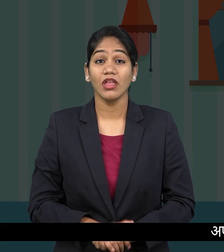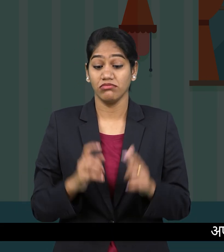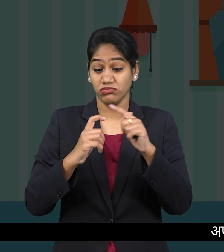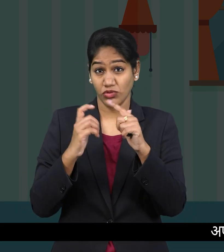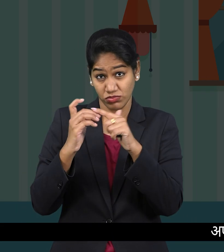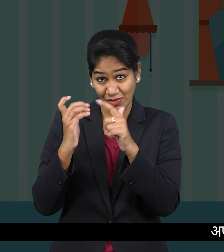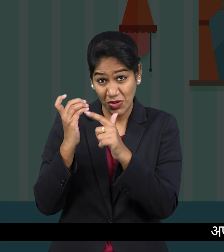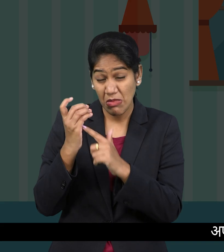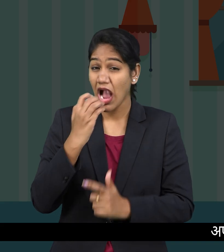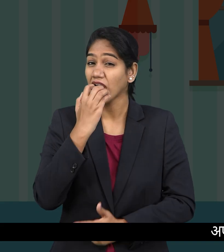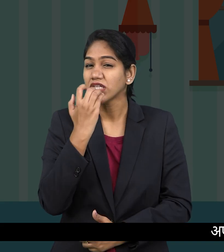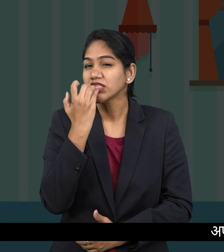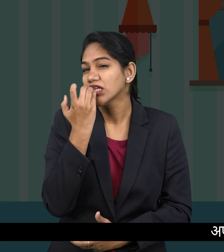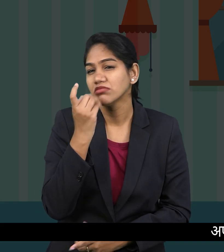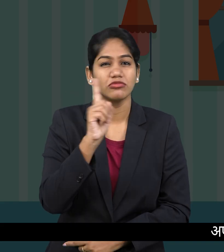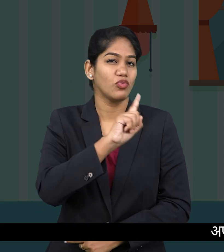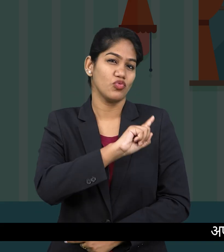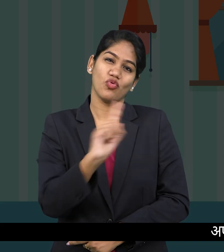अपने नाखून न काटें।